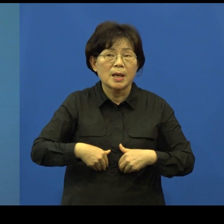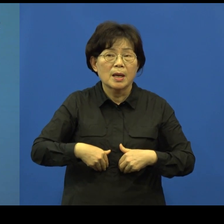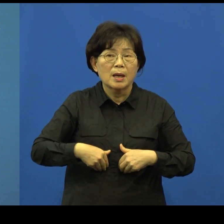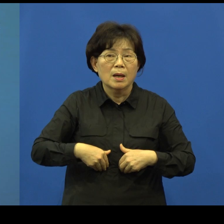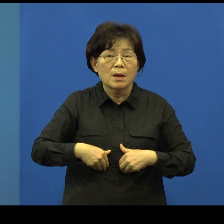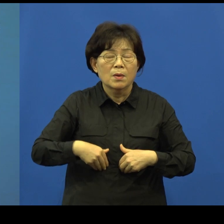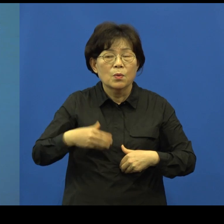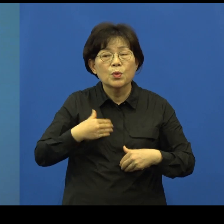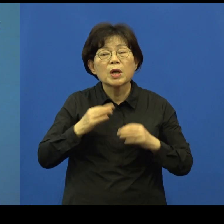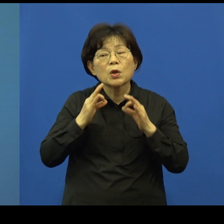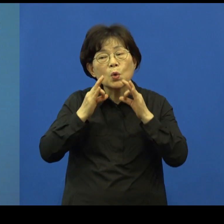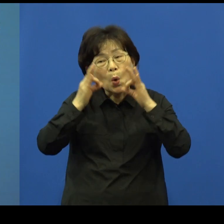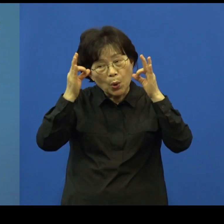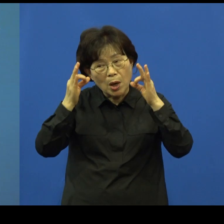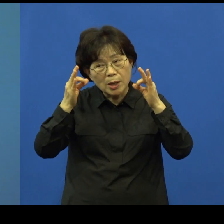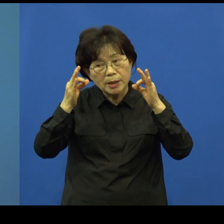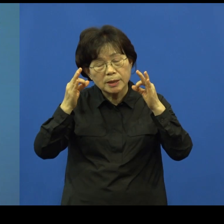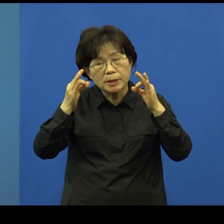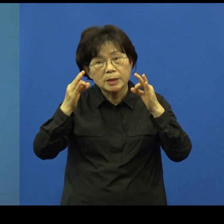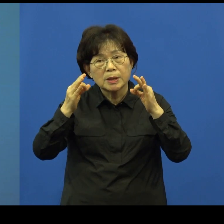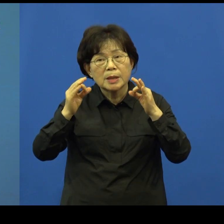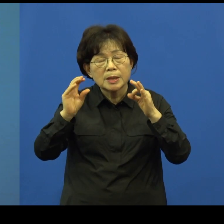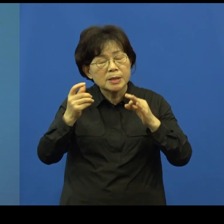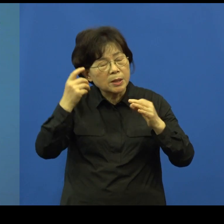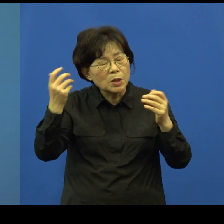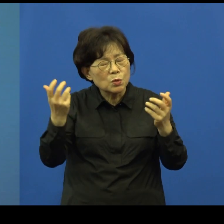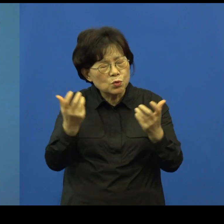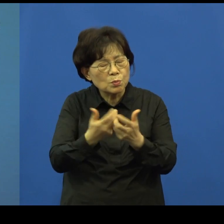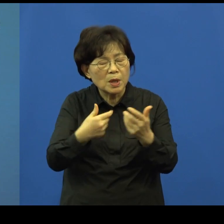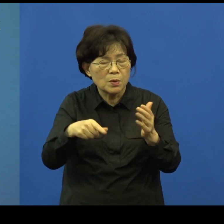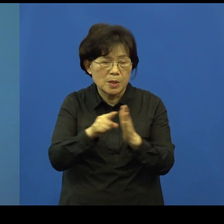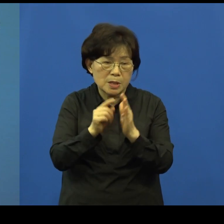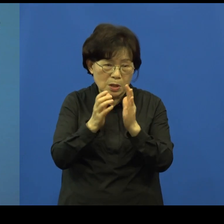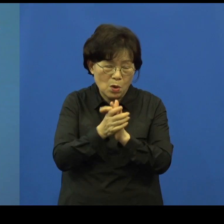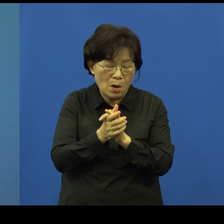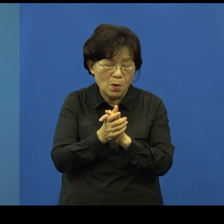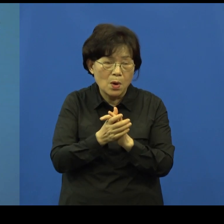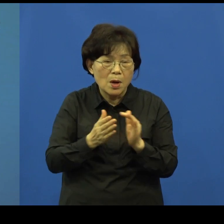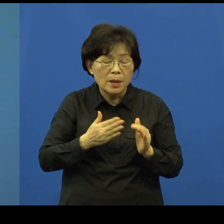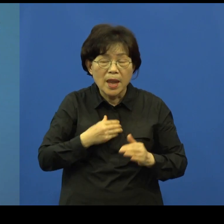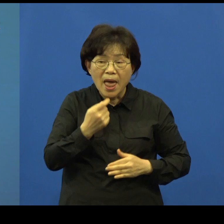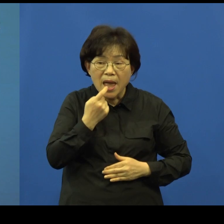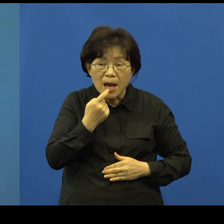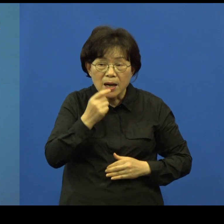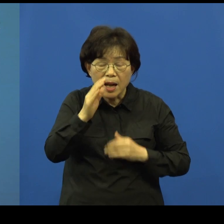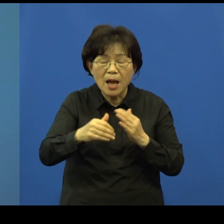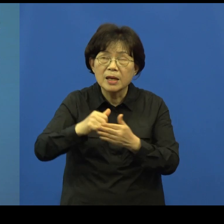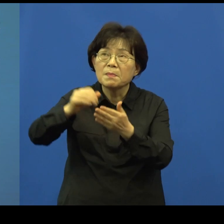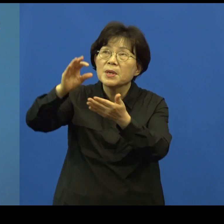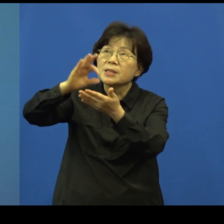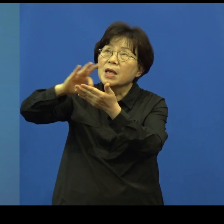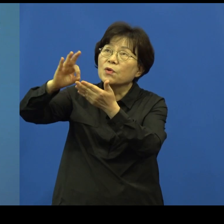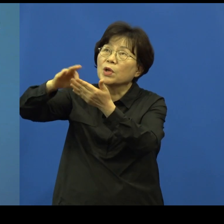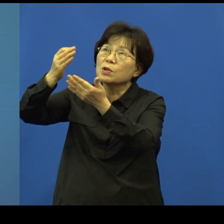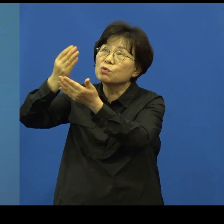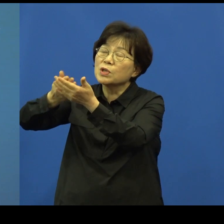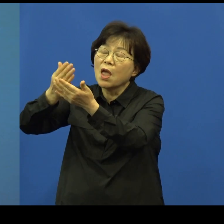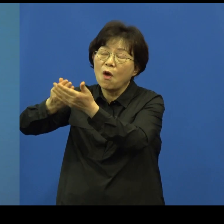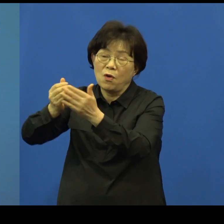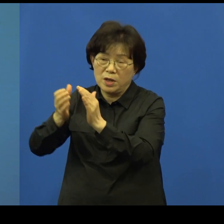우리가 해야 돼요. 그리고 성령 충만을 위해서 기도하는. 그래서 내 혀를 하나님이 사용하시도록.